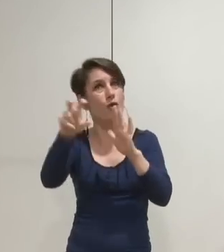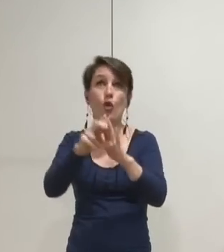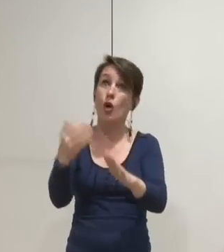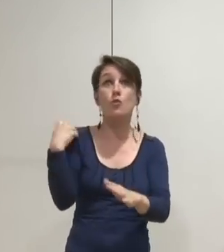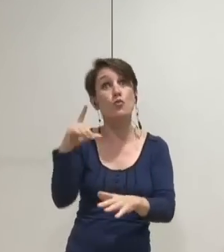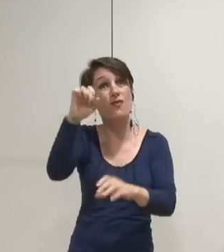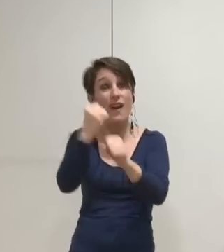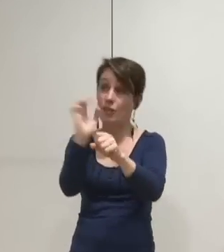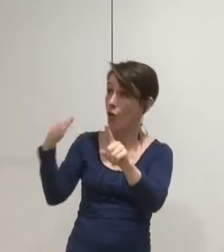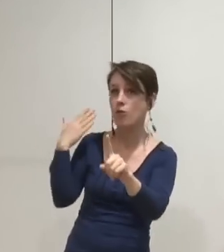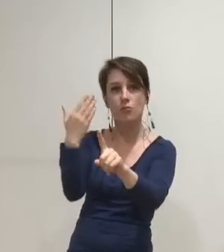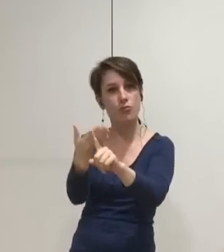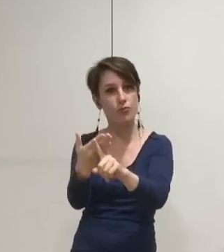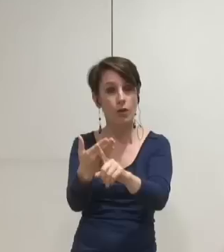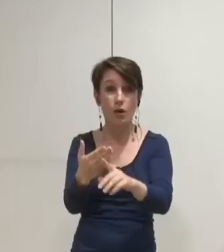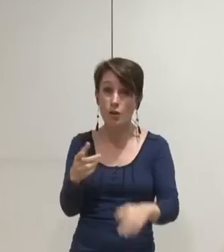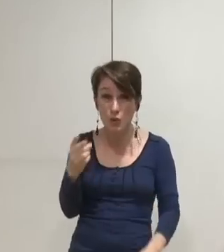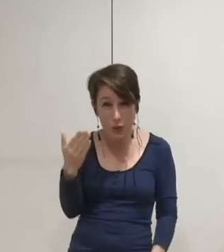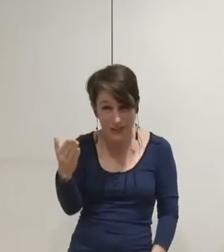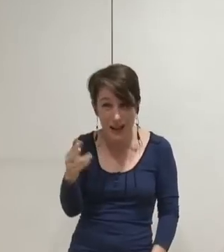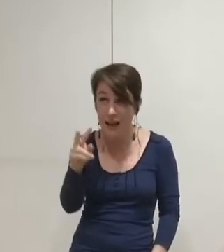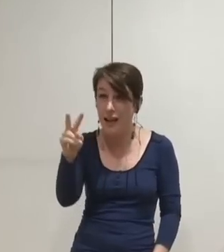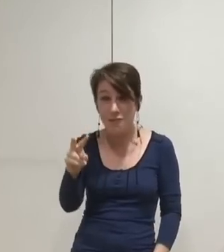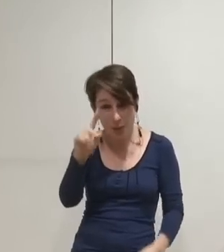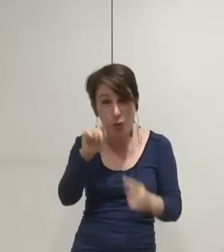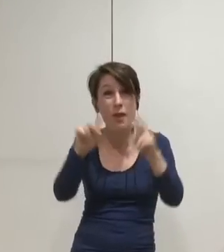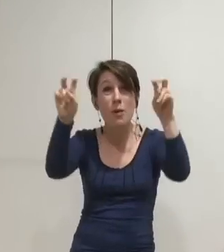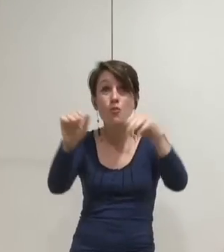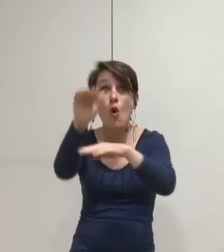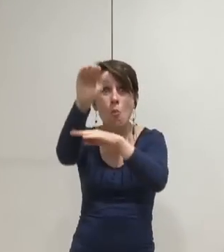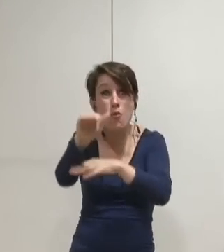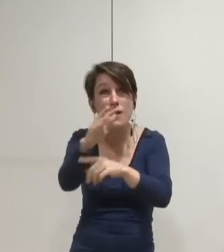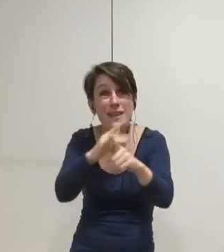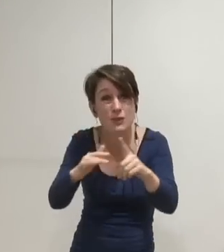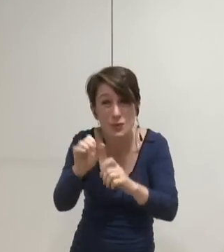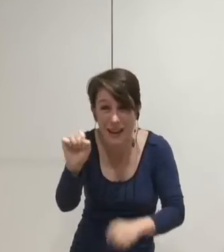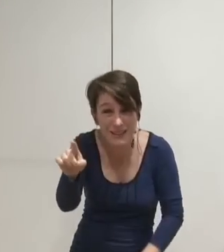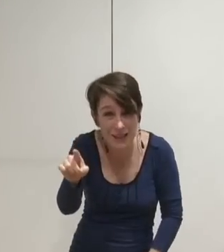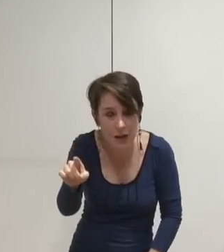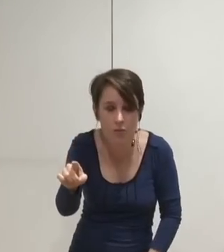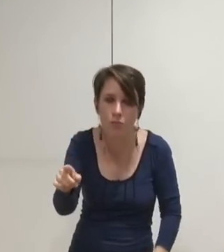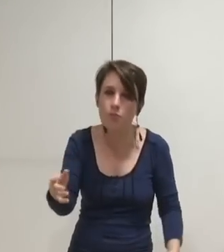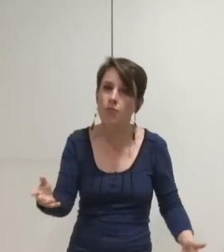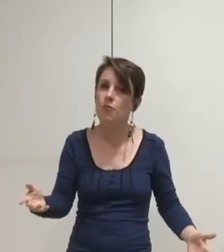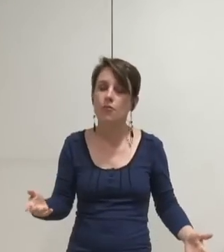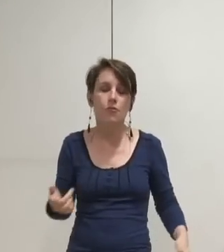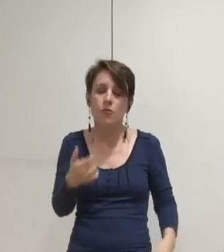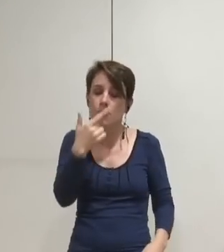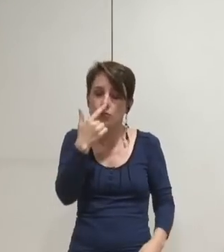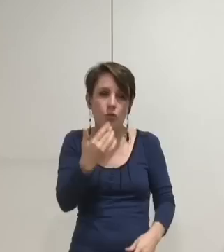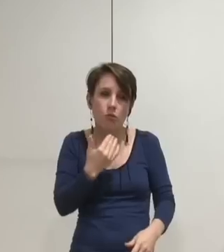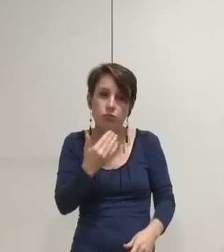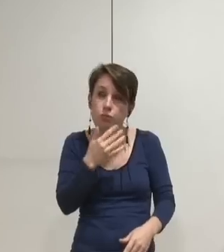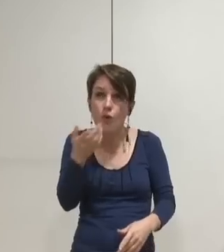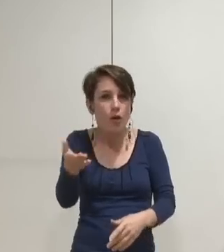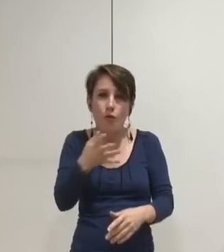ans si vous osez parler à ce propos de bouclier social je vous souhaite bon courage dans vos ambitions de sauver les populations de la planète